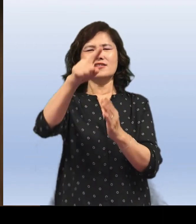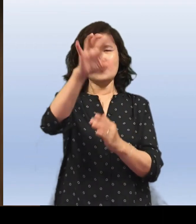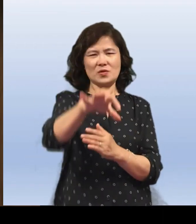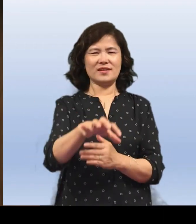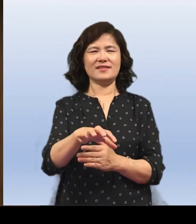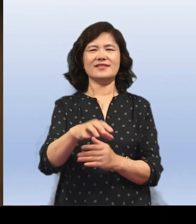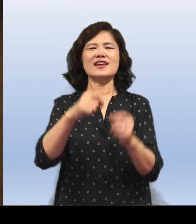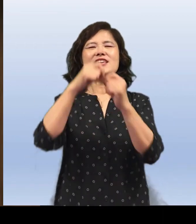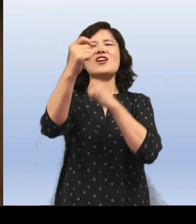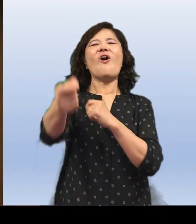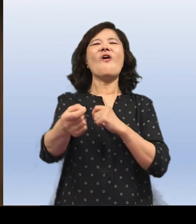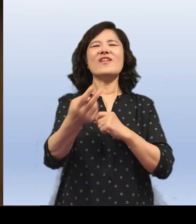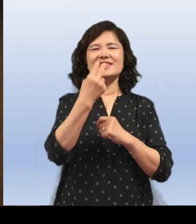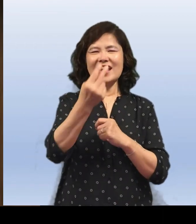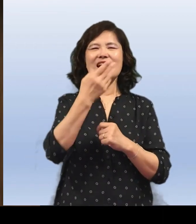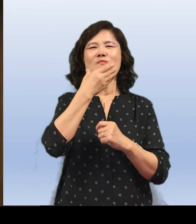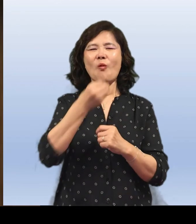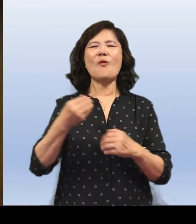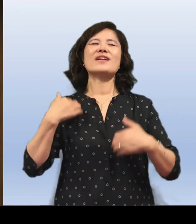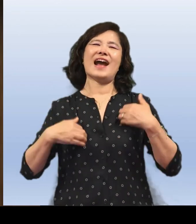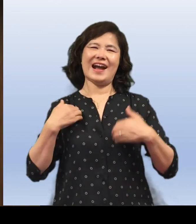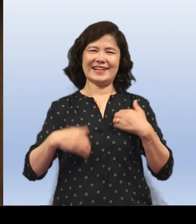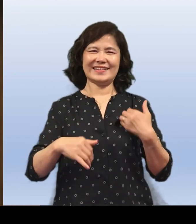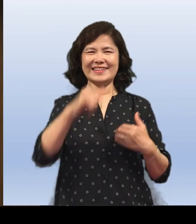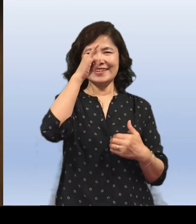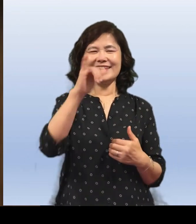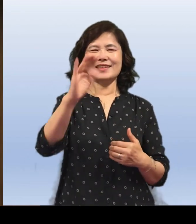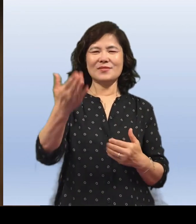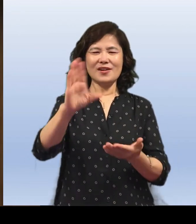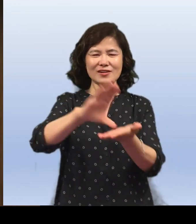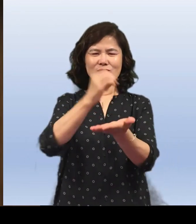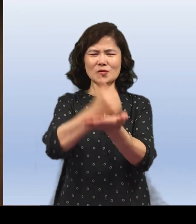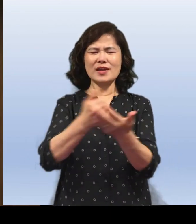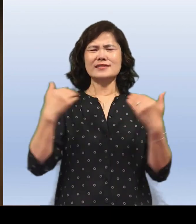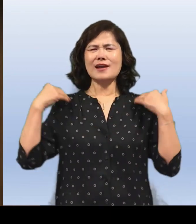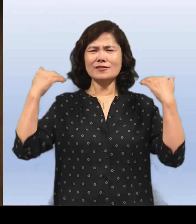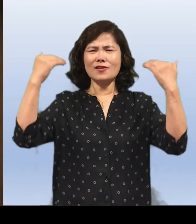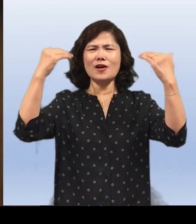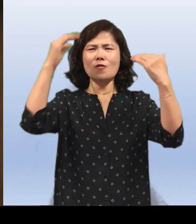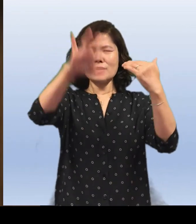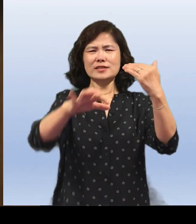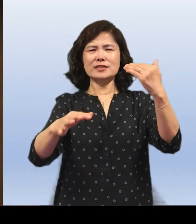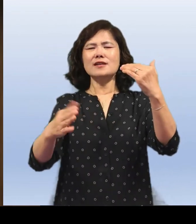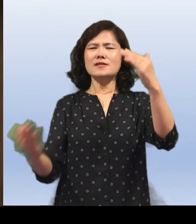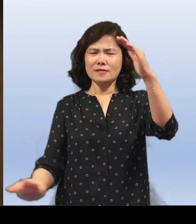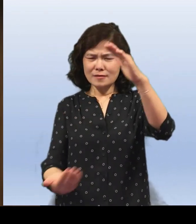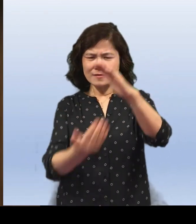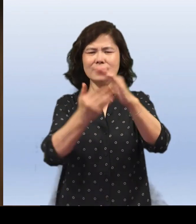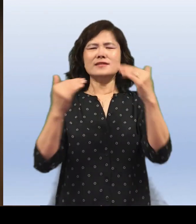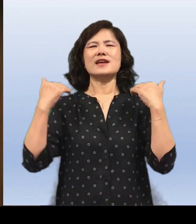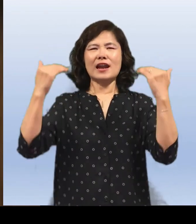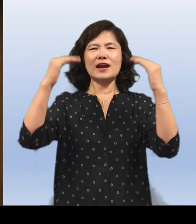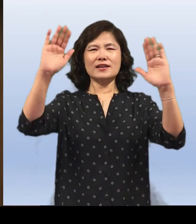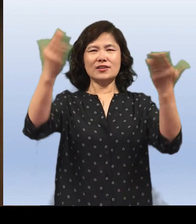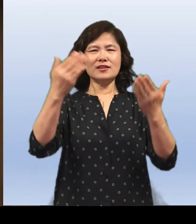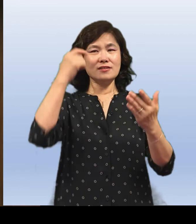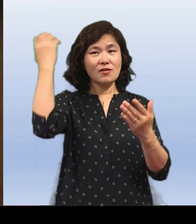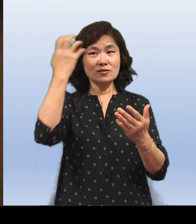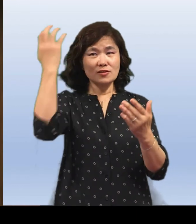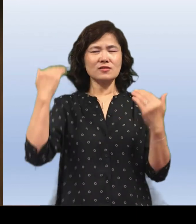그곳에는 영생의 복락이 있으며 그리스도의 장성한 분량까지 자라가는 영적